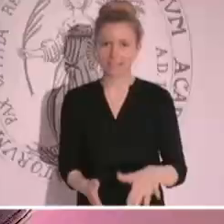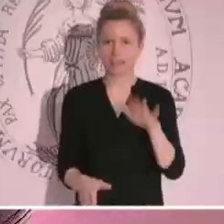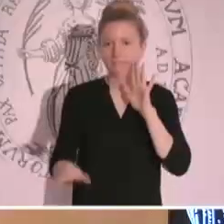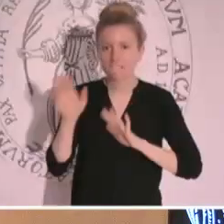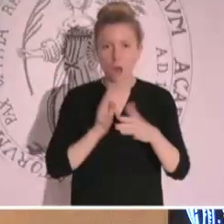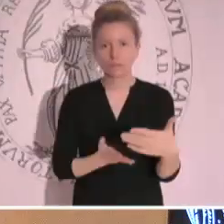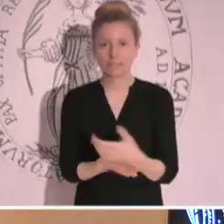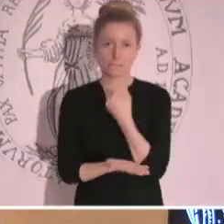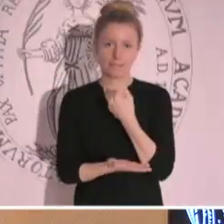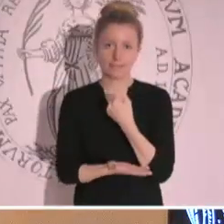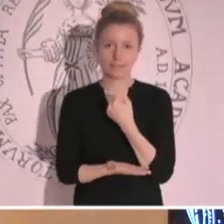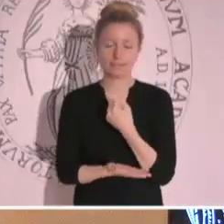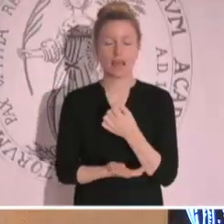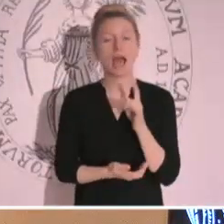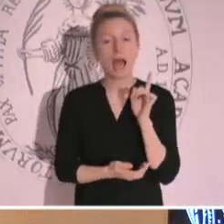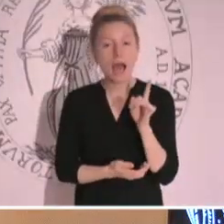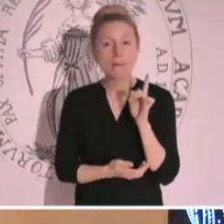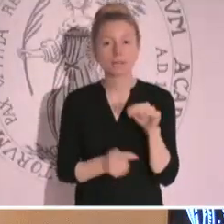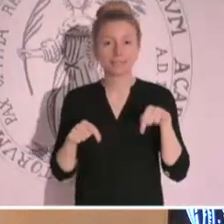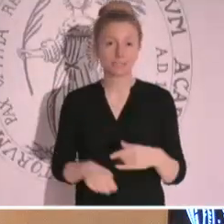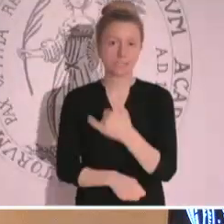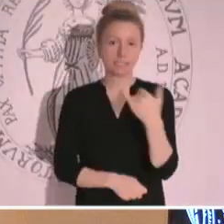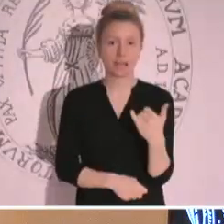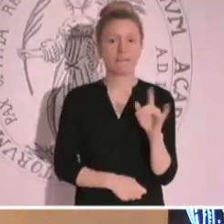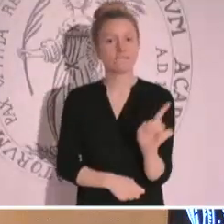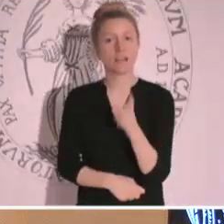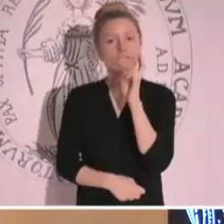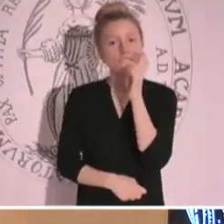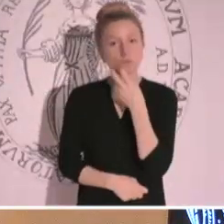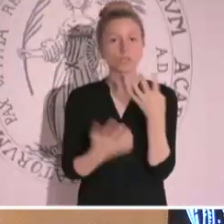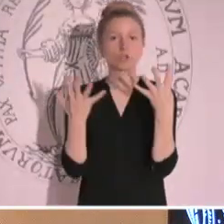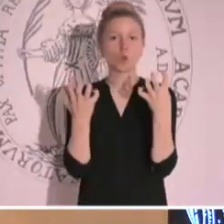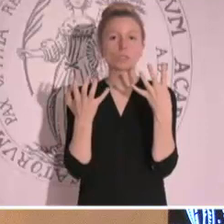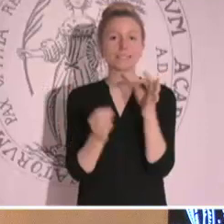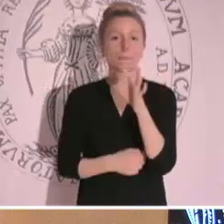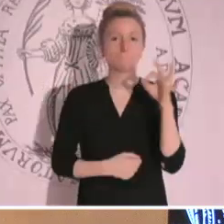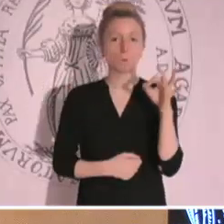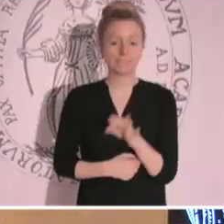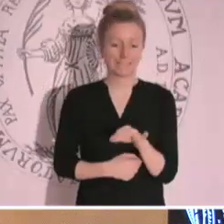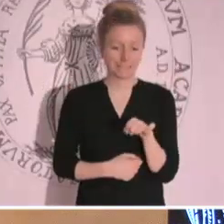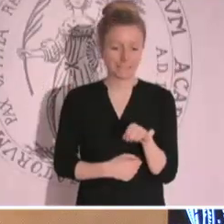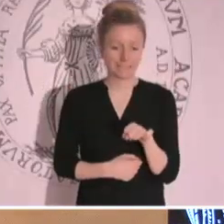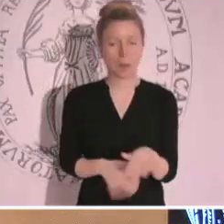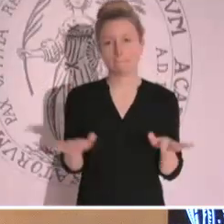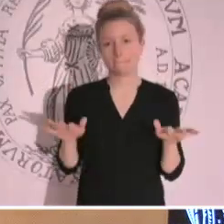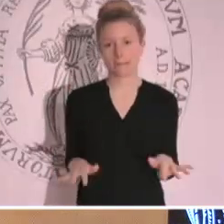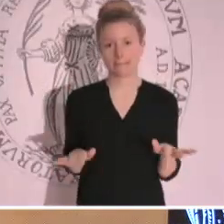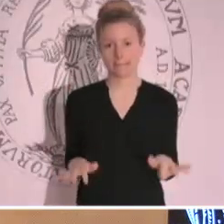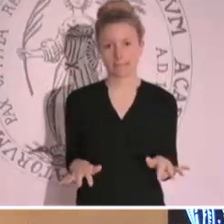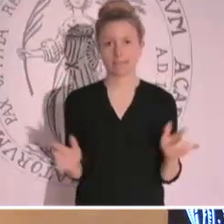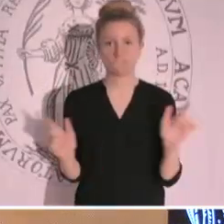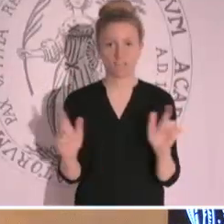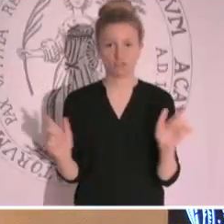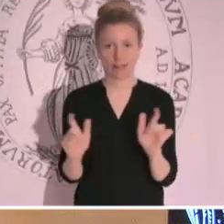etwa 90% der Lehrveranstaltungen in Präsenz durchzuführen. Insbesondere ja auch in der Klinik ist es